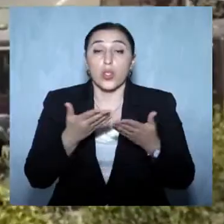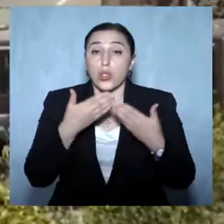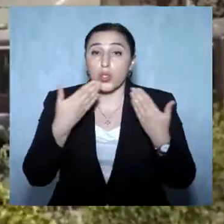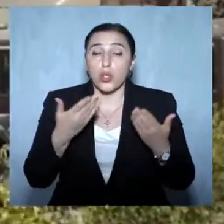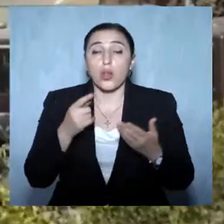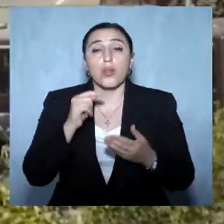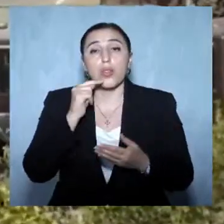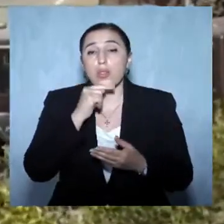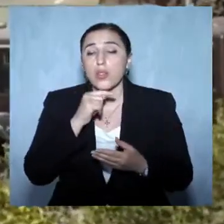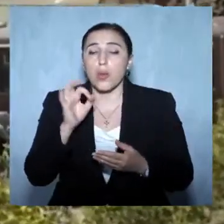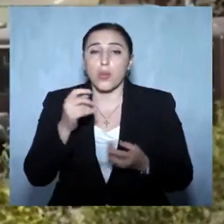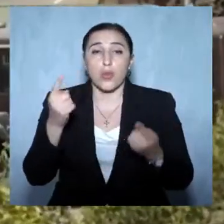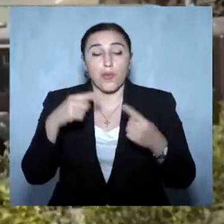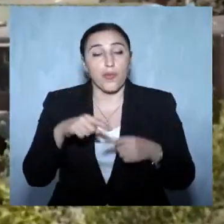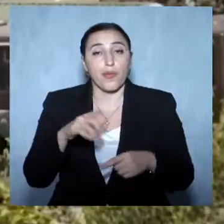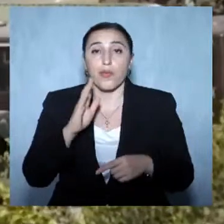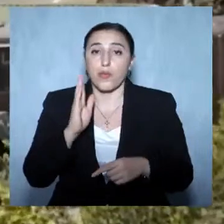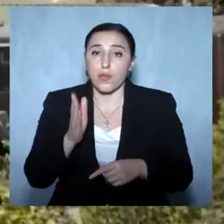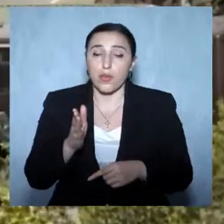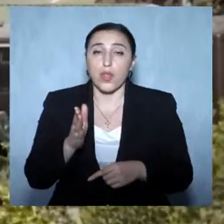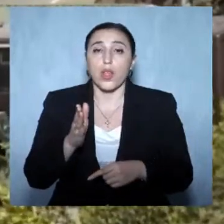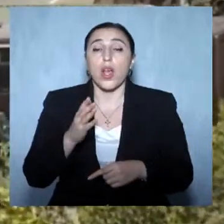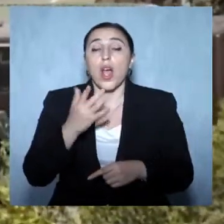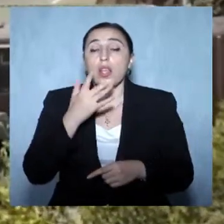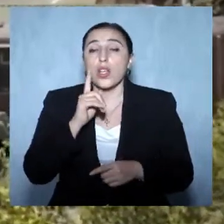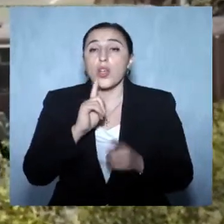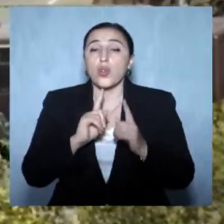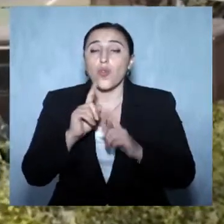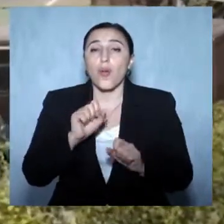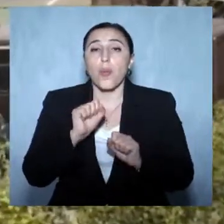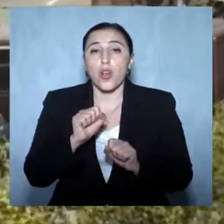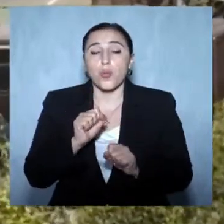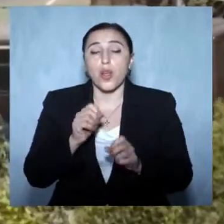են տնտեսական վատ հետևանքներ, ազգային ժողովի պաշտպանության